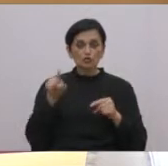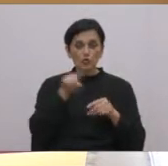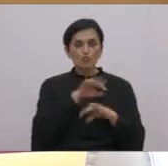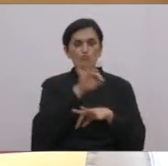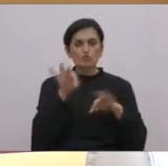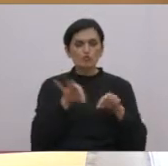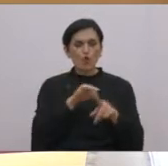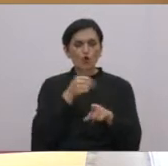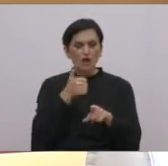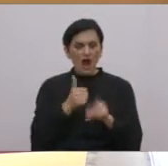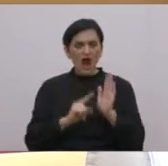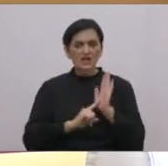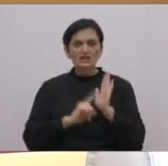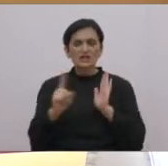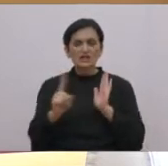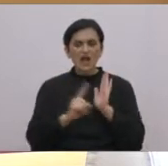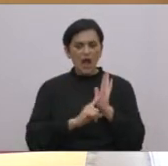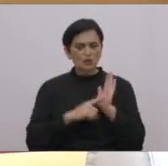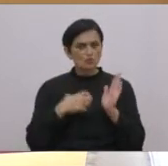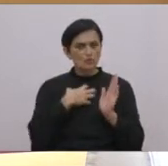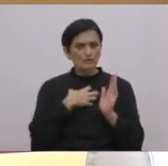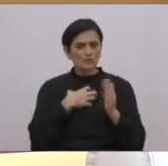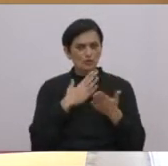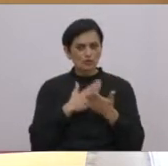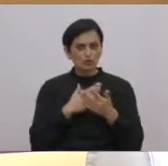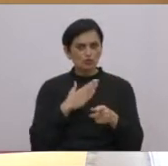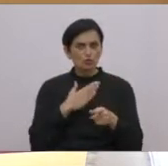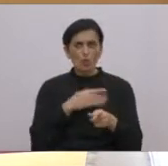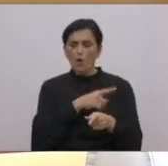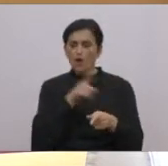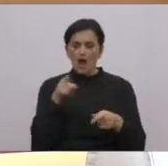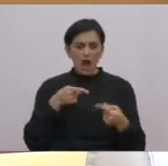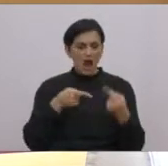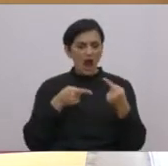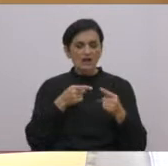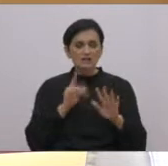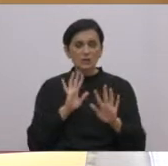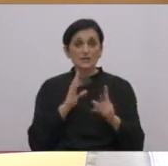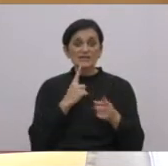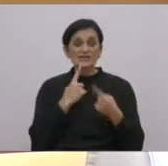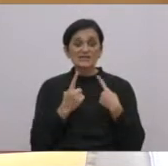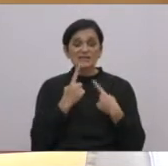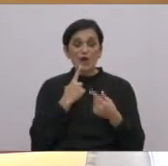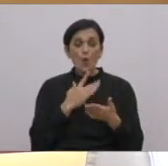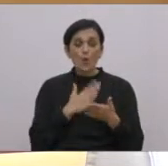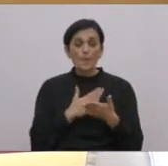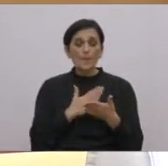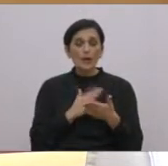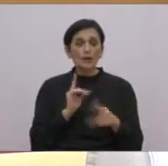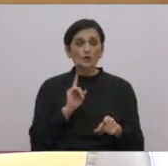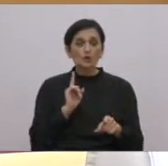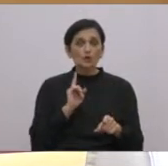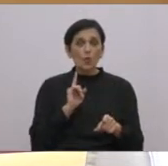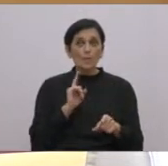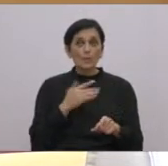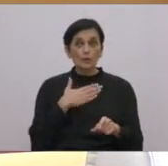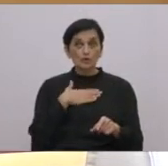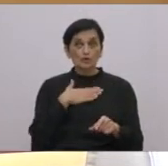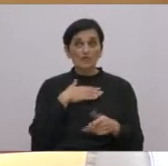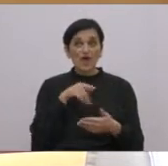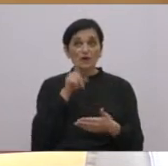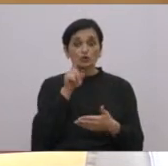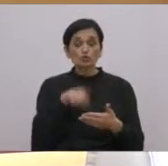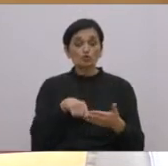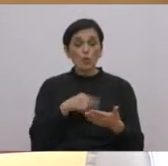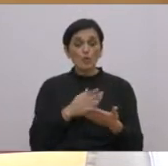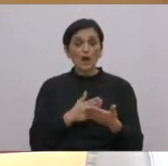და გადაადგილებისთვის ძალიან მნიშვნელოვანი, ამაზე არავინ არ დავობს. აქ საუბარია იმაზე, რომ მათ შორის ჩვენ დობა არა